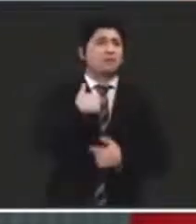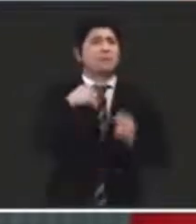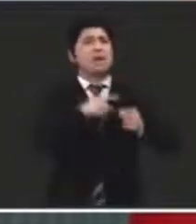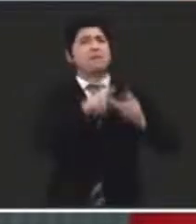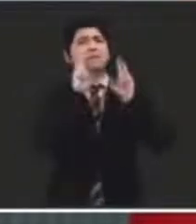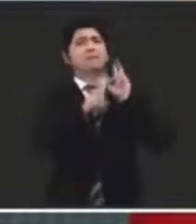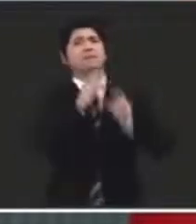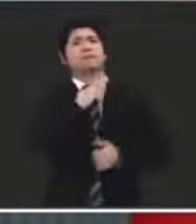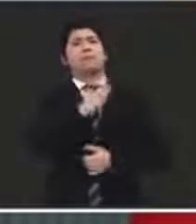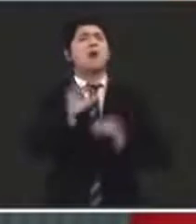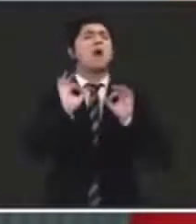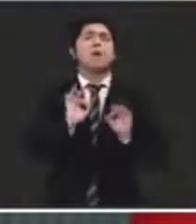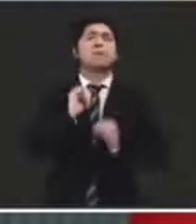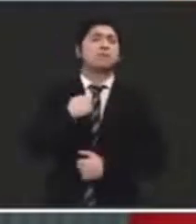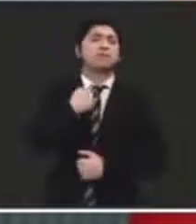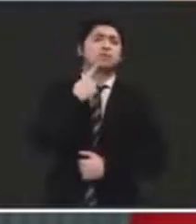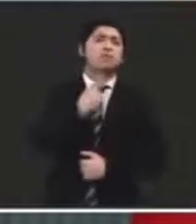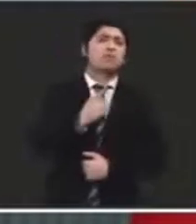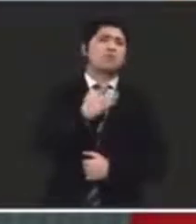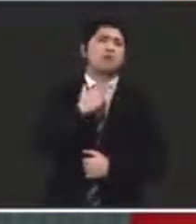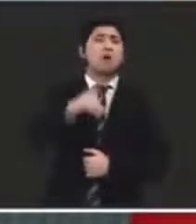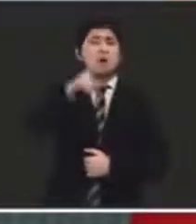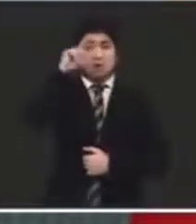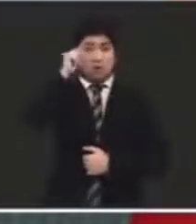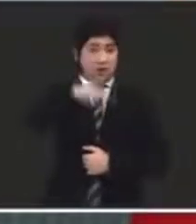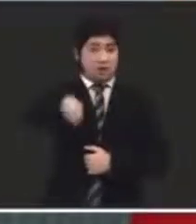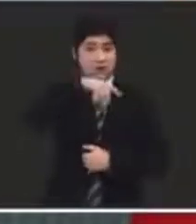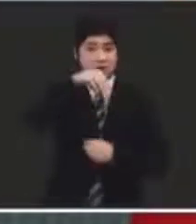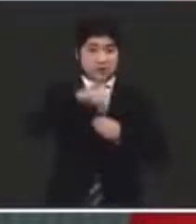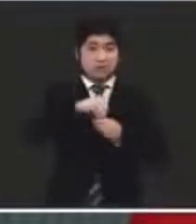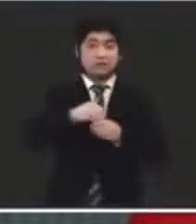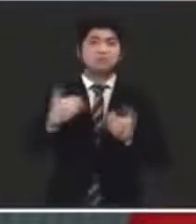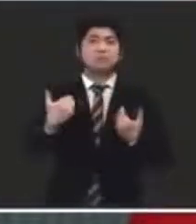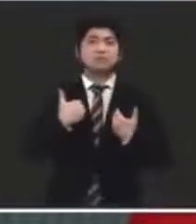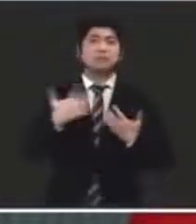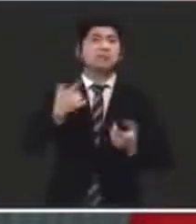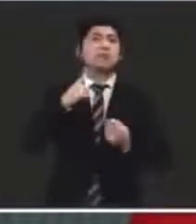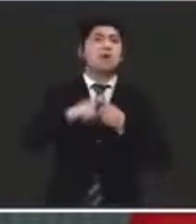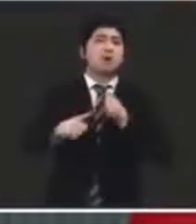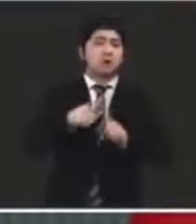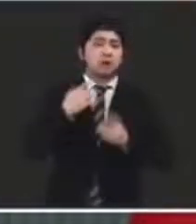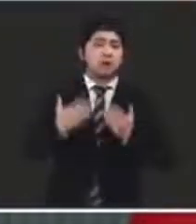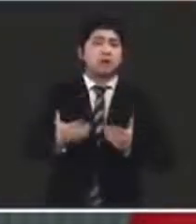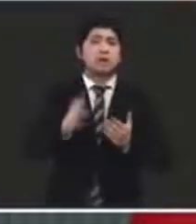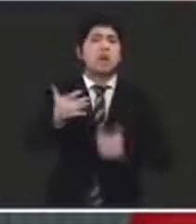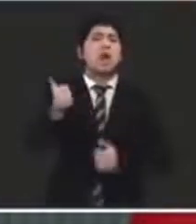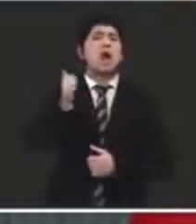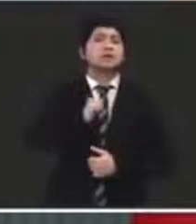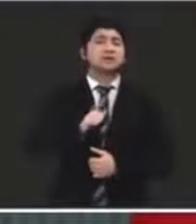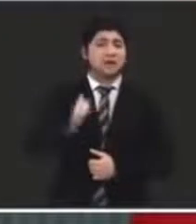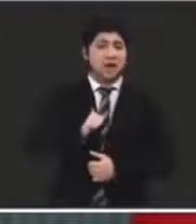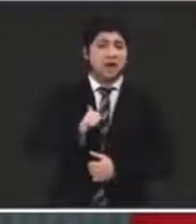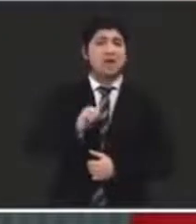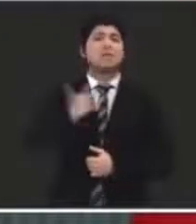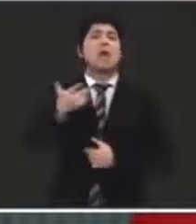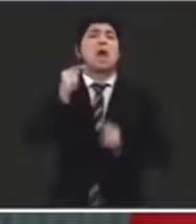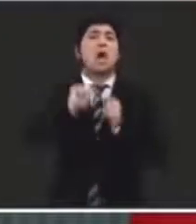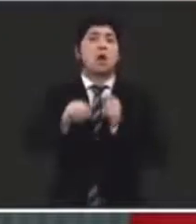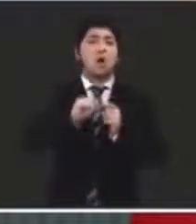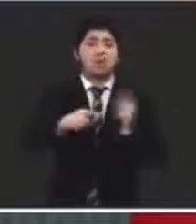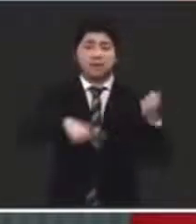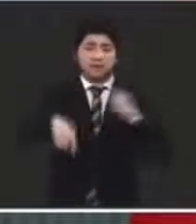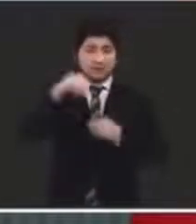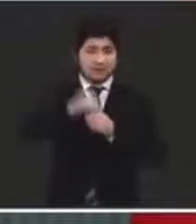hep söylediğim gibi Yunanistan bizim ne siyasi Ne askeri ne ekonomik